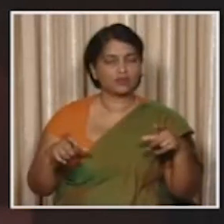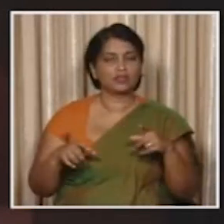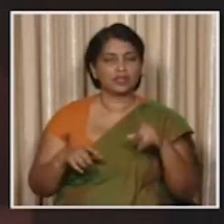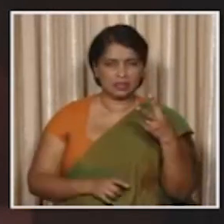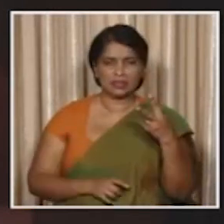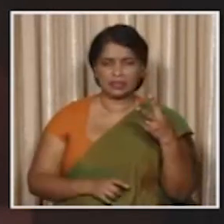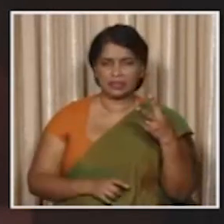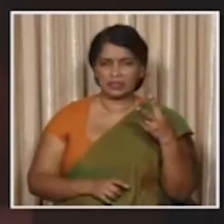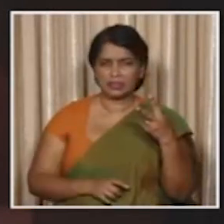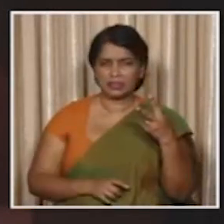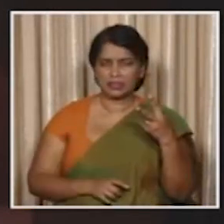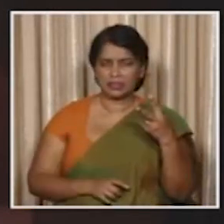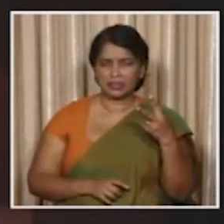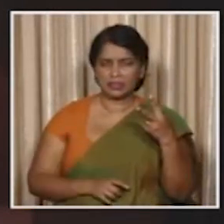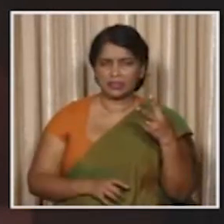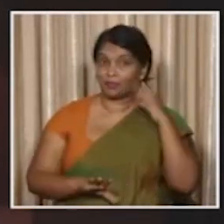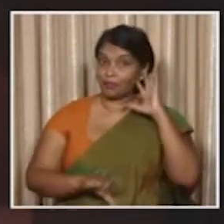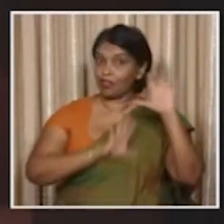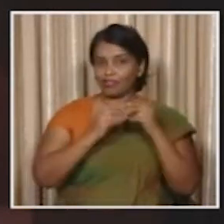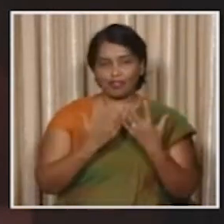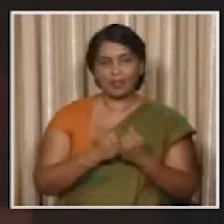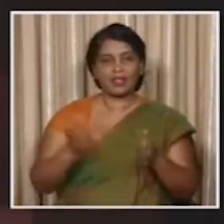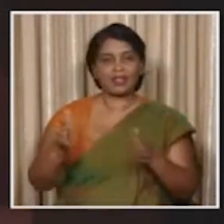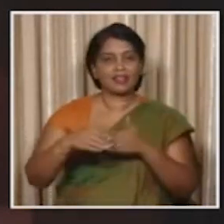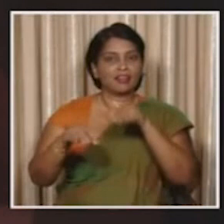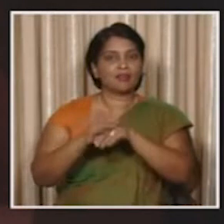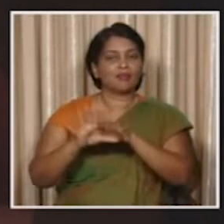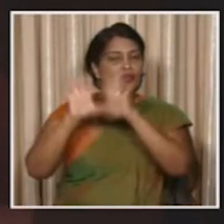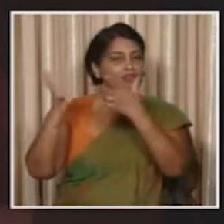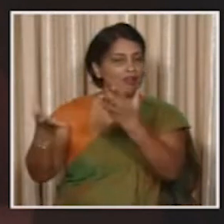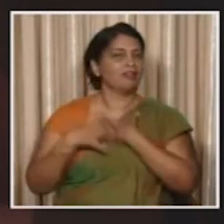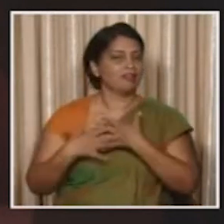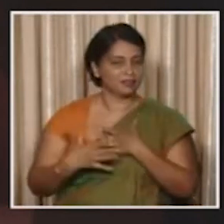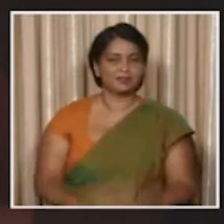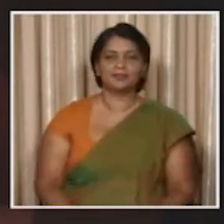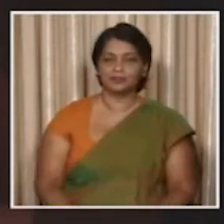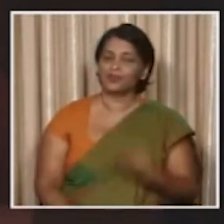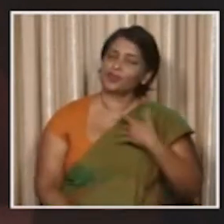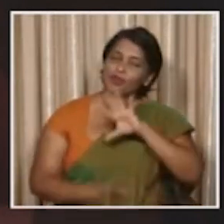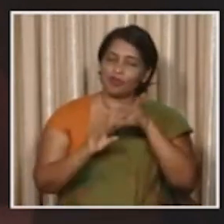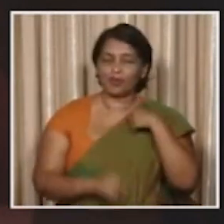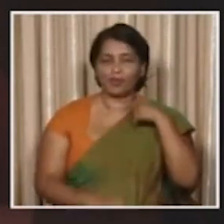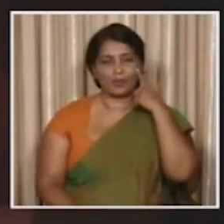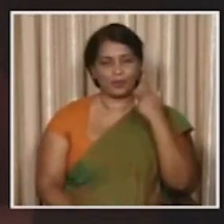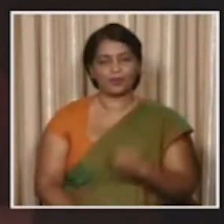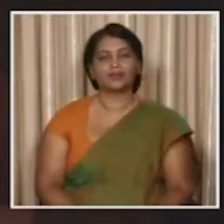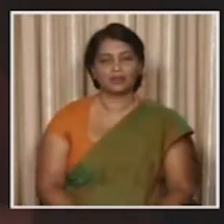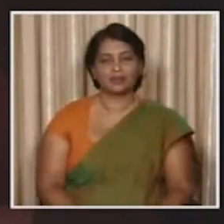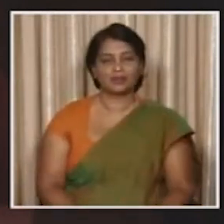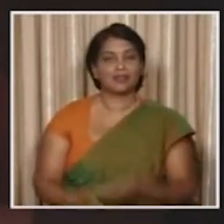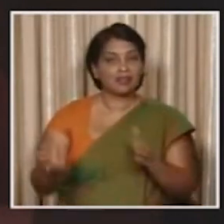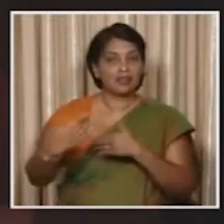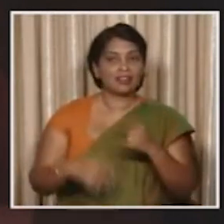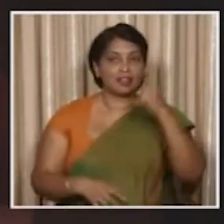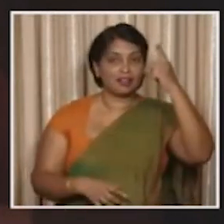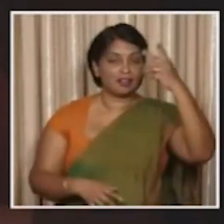1200ක ඔව් මට ඔක්කොම තොරතුරු ලැබෙනවා මොකද කැබිනට් එකේ බොහෝ දෙනා මට කියන ඔක්කොම හොඳයි බොහොම ස්තුතියි ඒක මට ඔක්කොම තොරතුරු ලැබෙනවා කැබිනට් එකේ තුන්